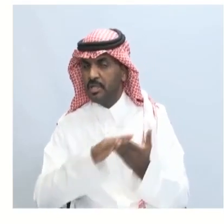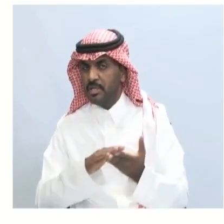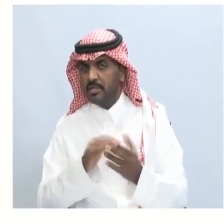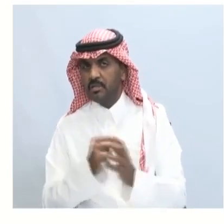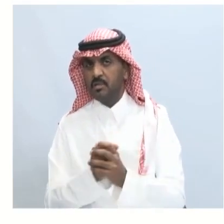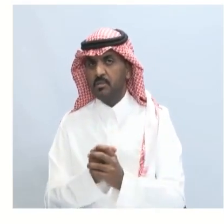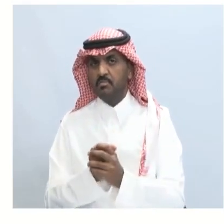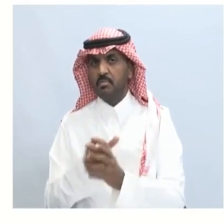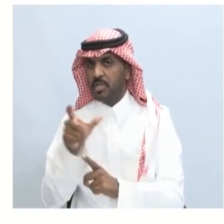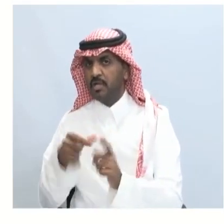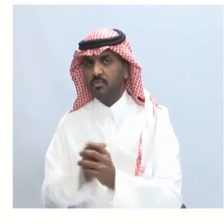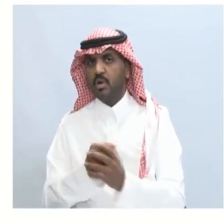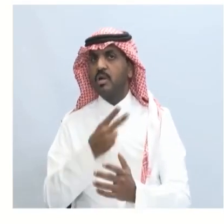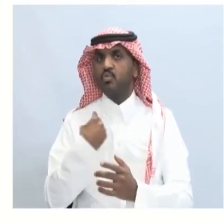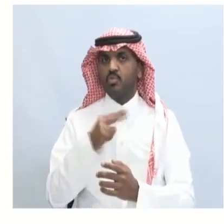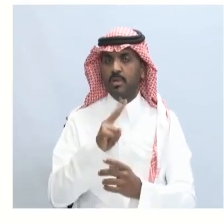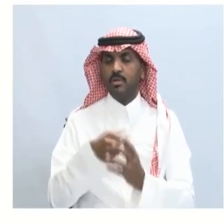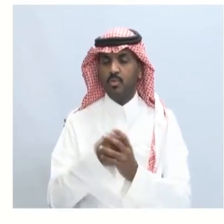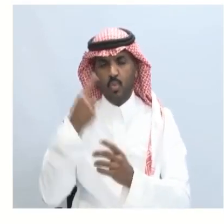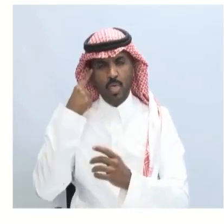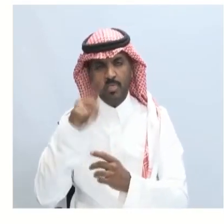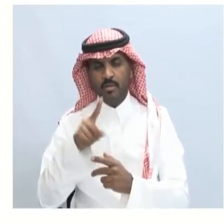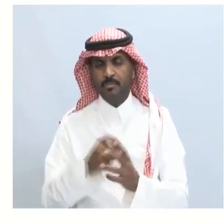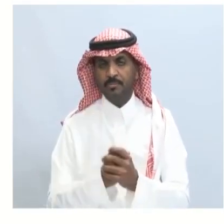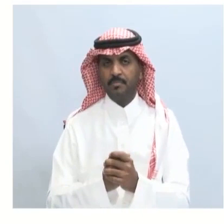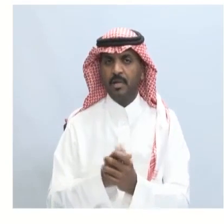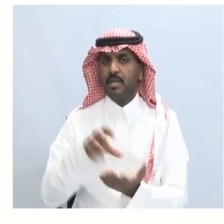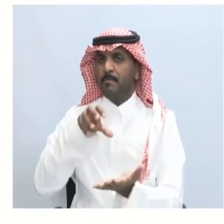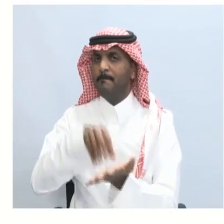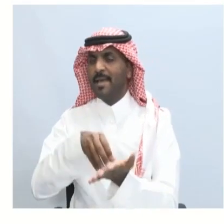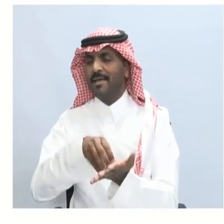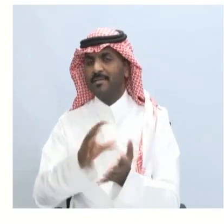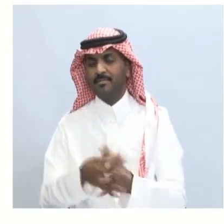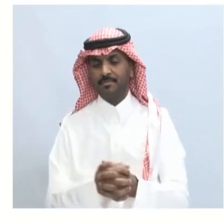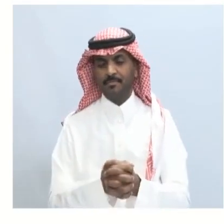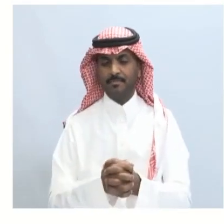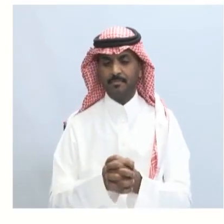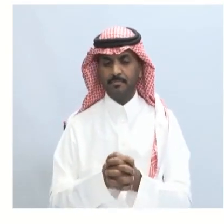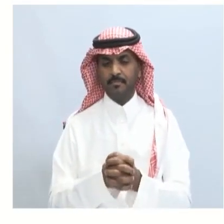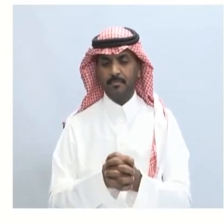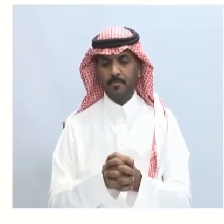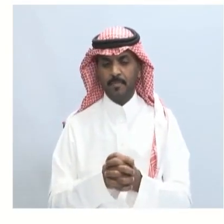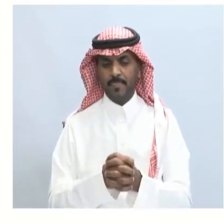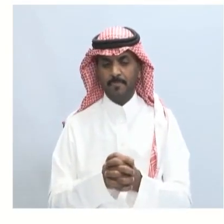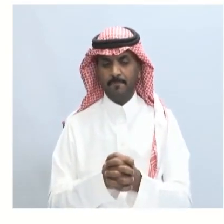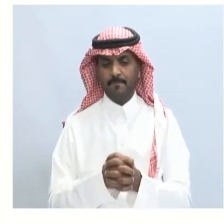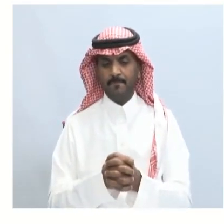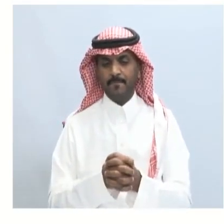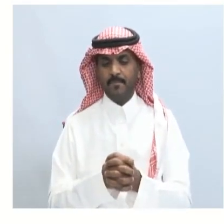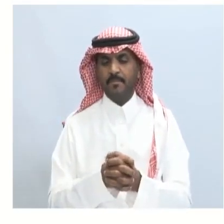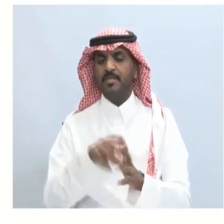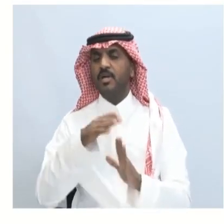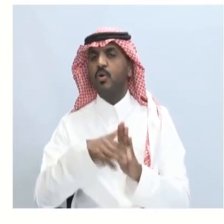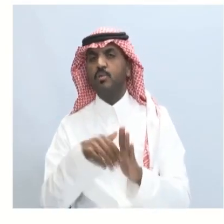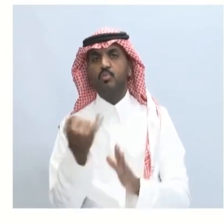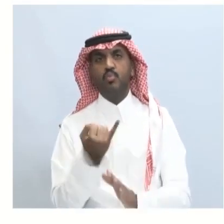المعنيه فيبين لهم يبينون له اين هو اين يسكن هذا الشخص فاذا هذا من الجوانب